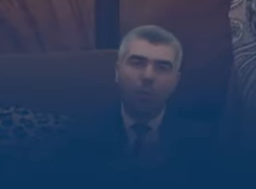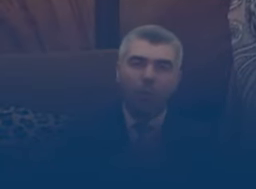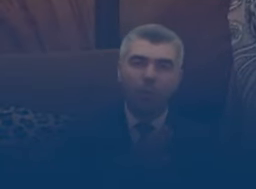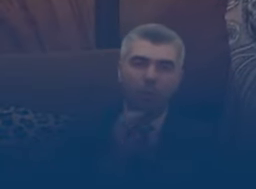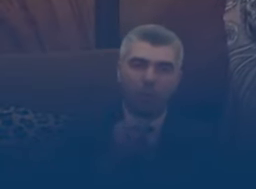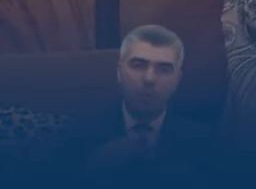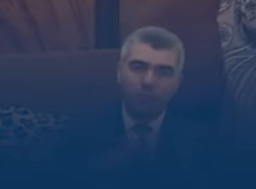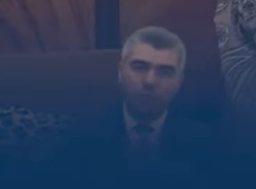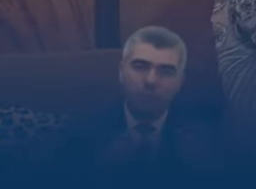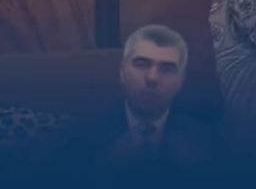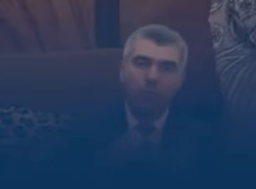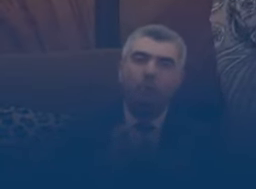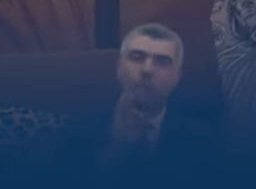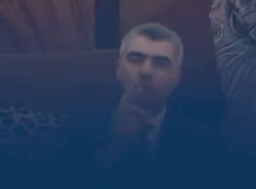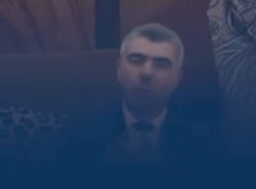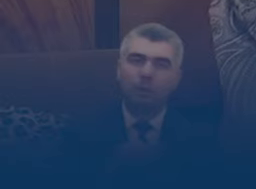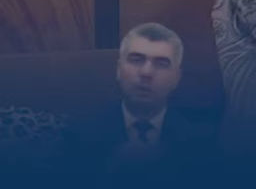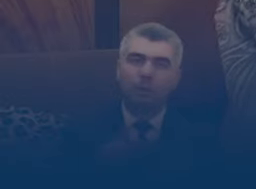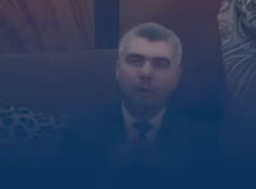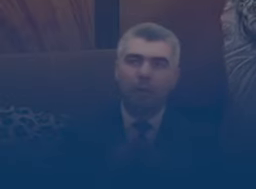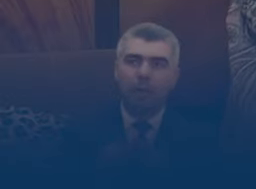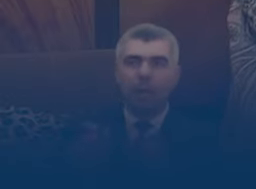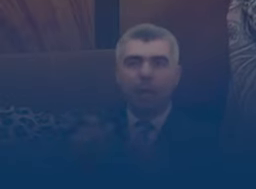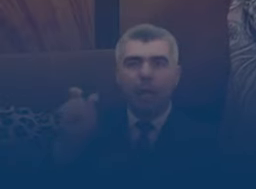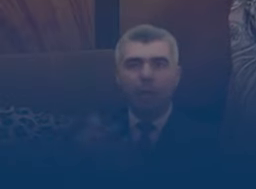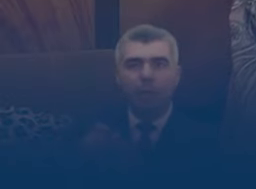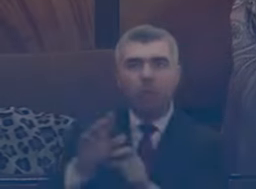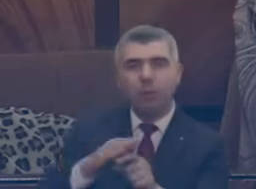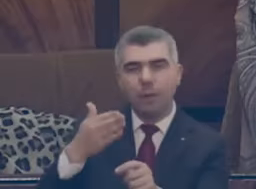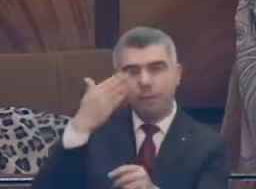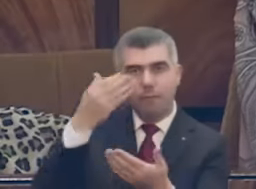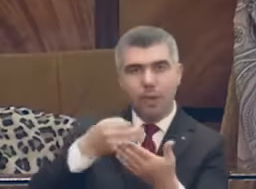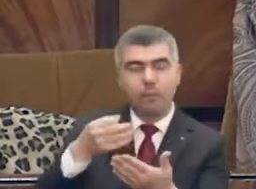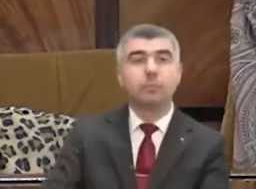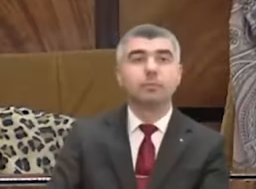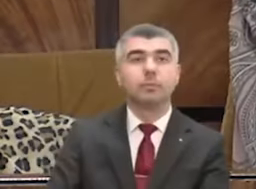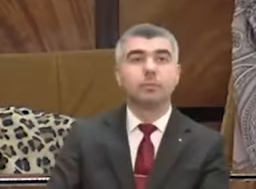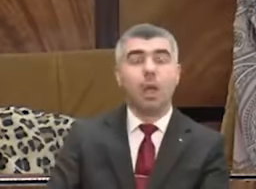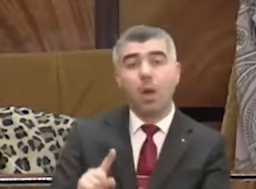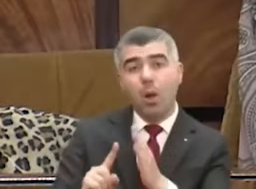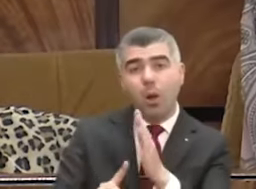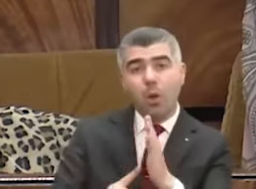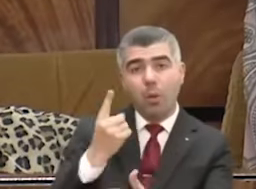واعتبروا ان الحكومه هي المنقذه للاسف اول عمل